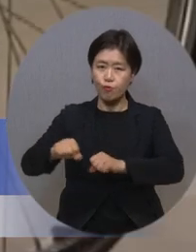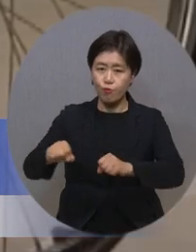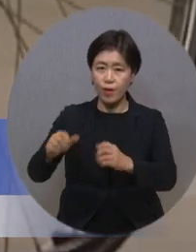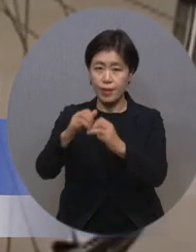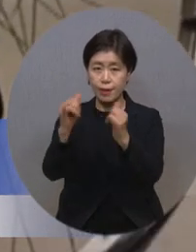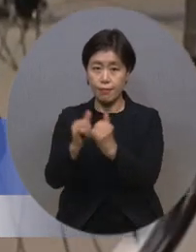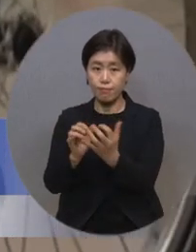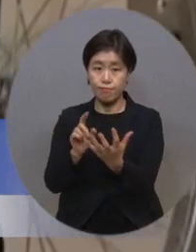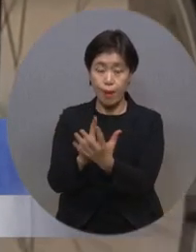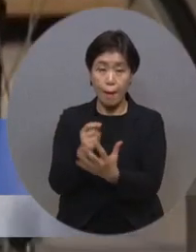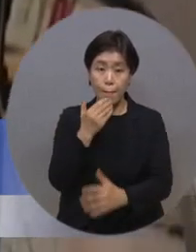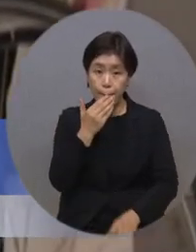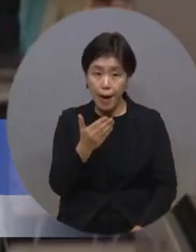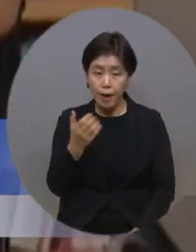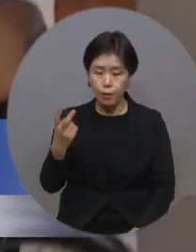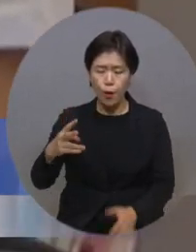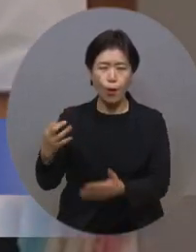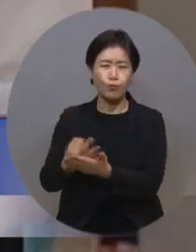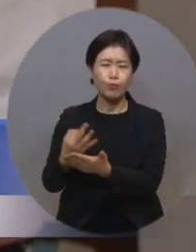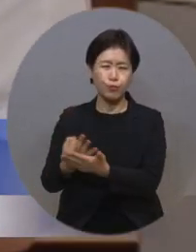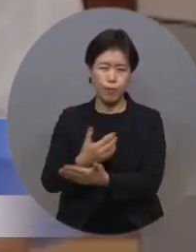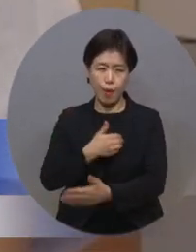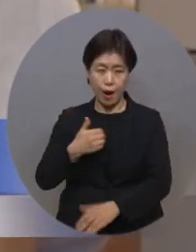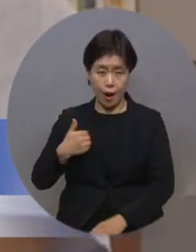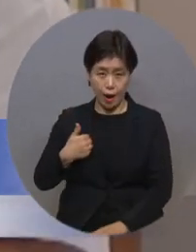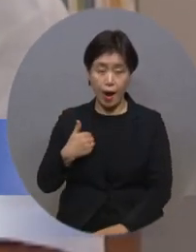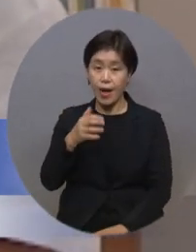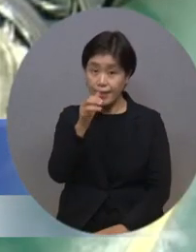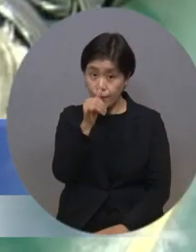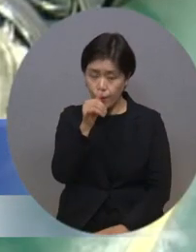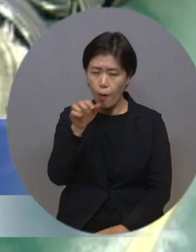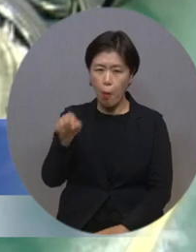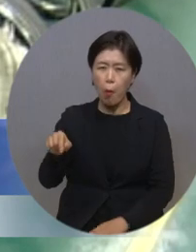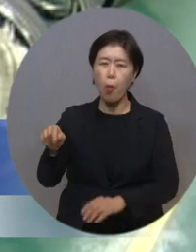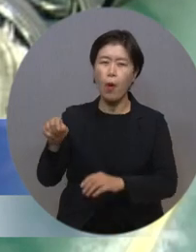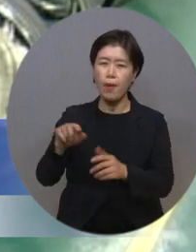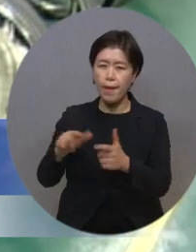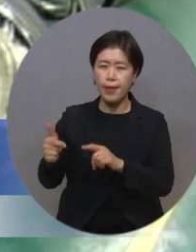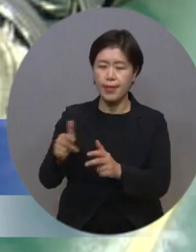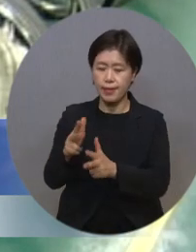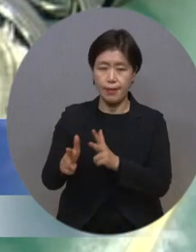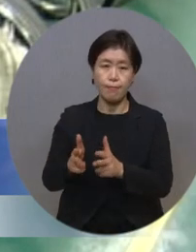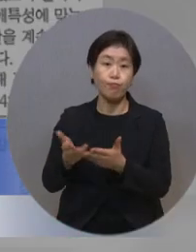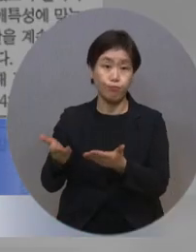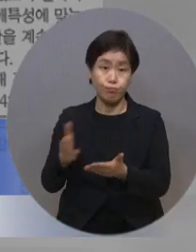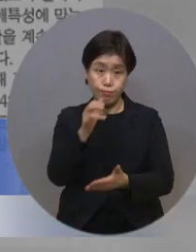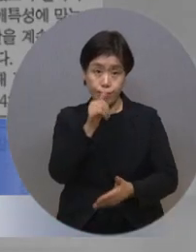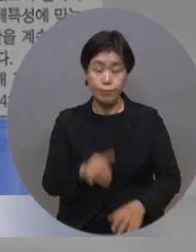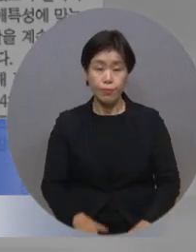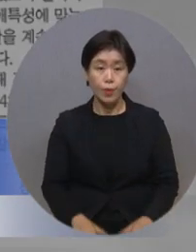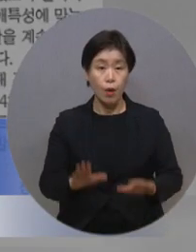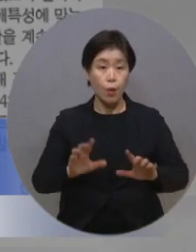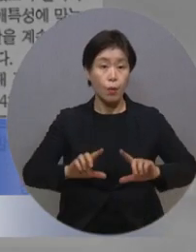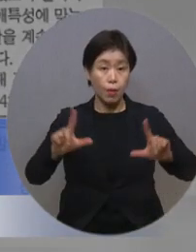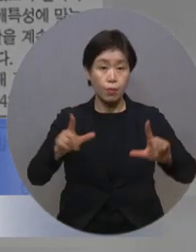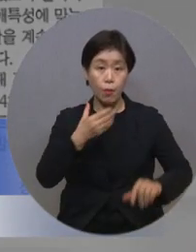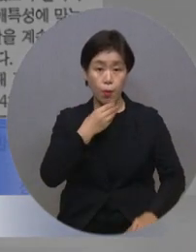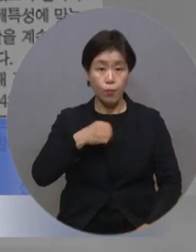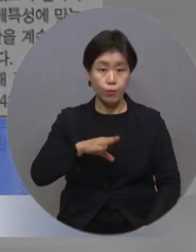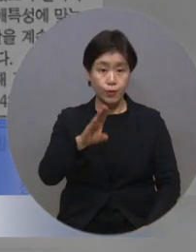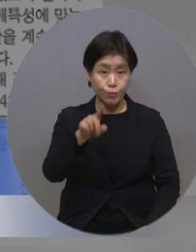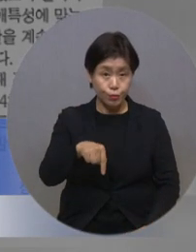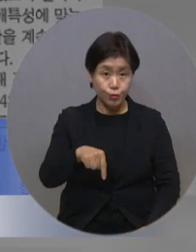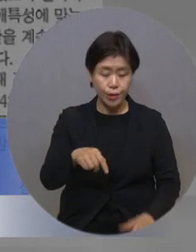확대되고 아울러이를 통한 소득이 보장될 수 있도록 하는 사업을 시행하고 있는데요 올해도 보건복지부가